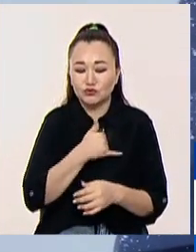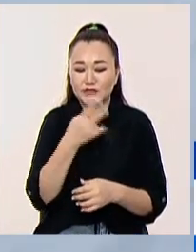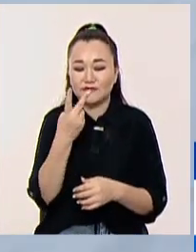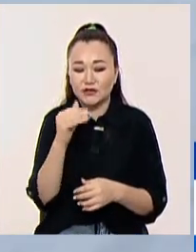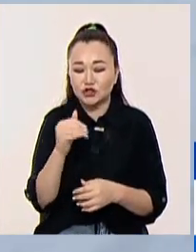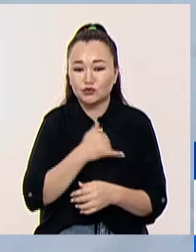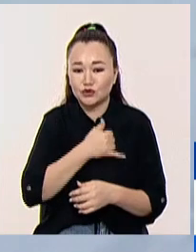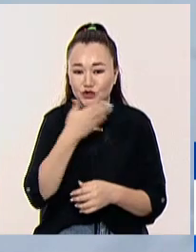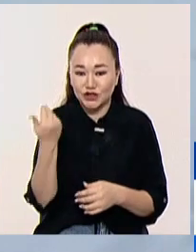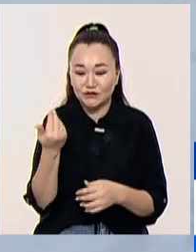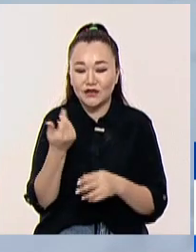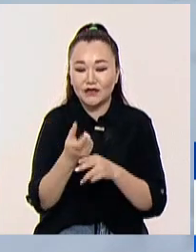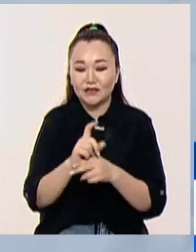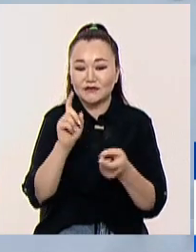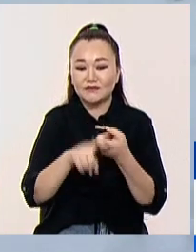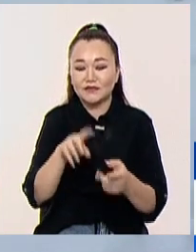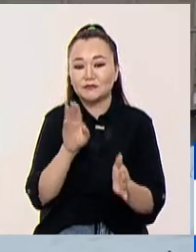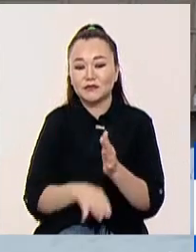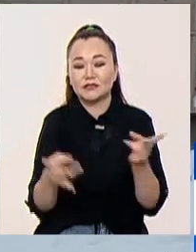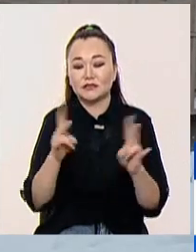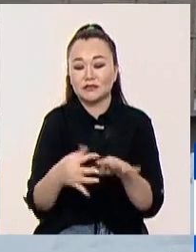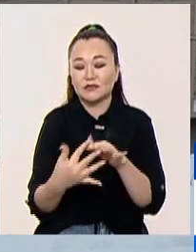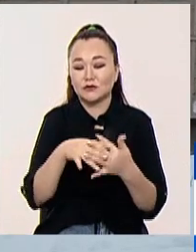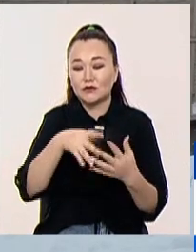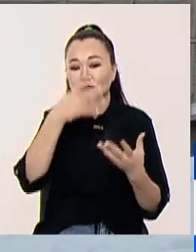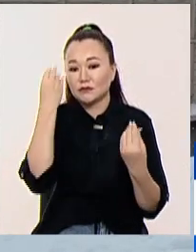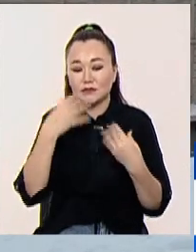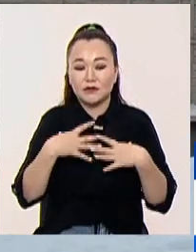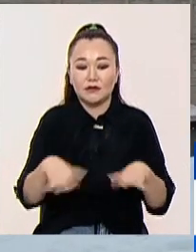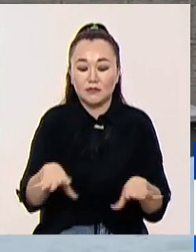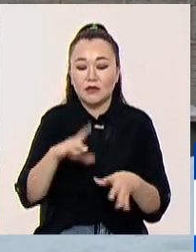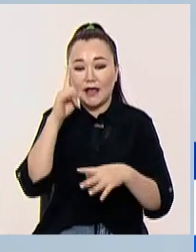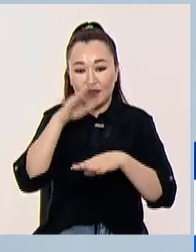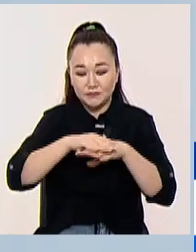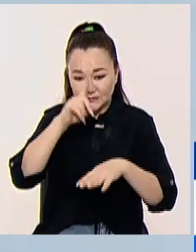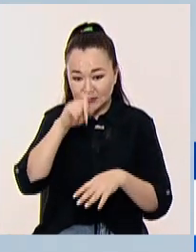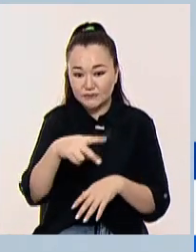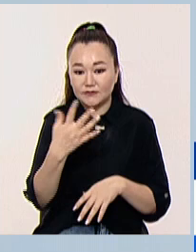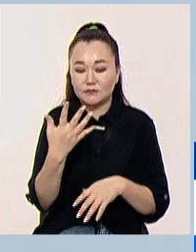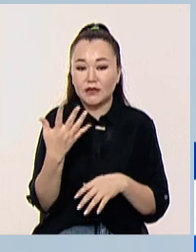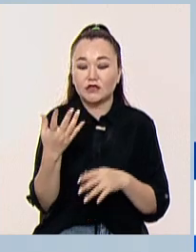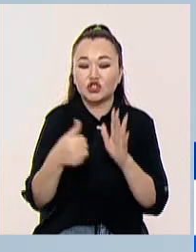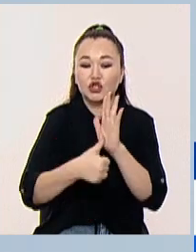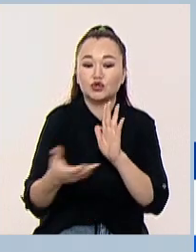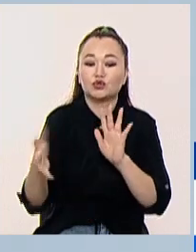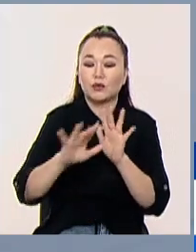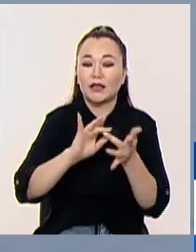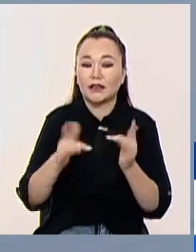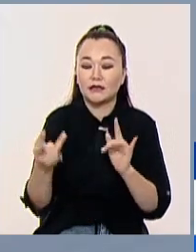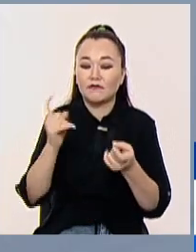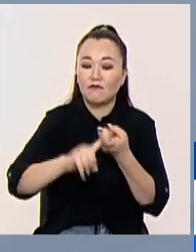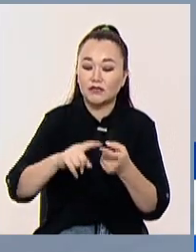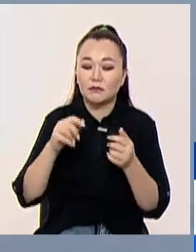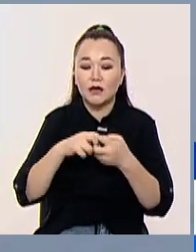ауылда. Байланыстан тыс қалған елді мекендерді әкімдік естен шығармапты. Жалпы аудандағы 25 ауылдың 6-ауында интернет және байланыс